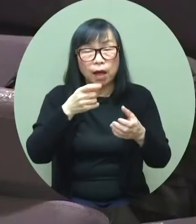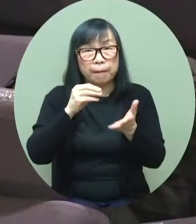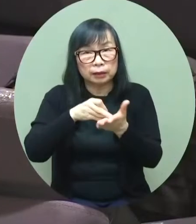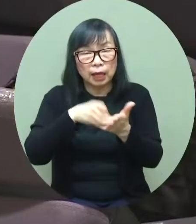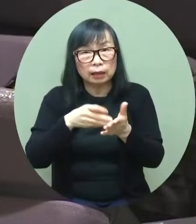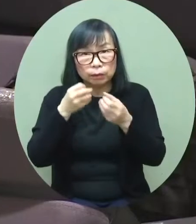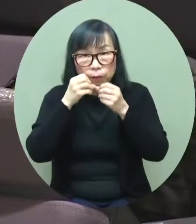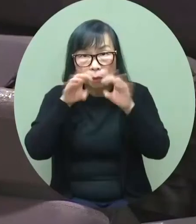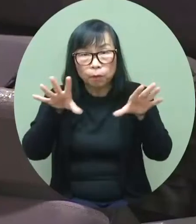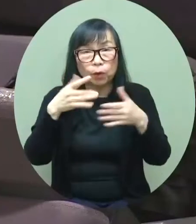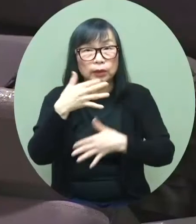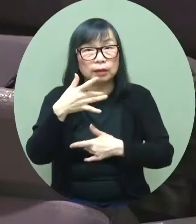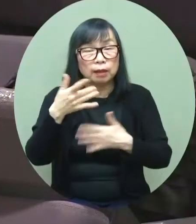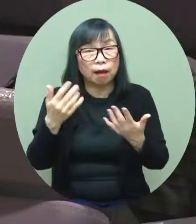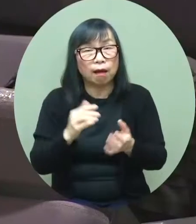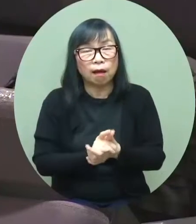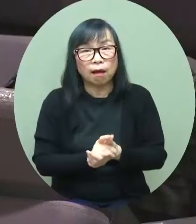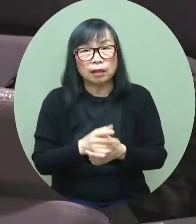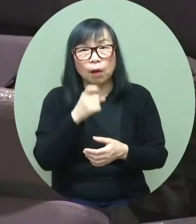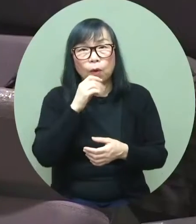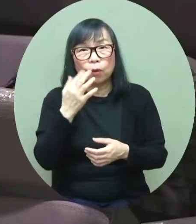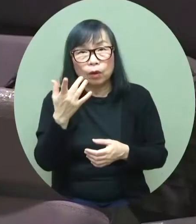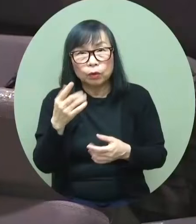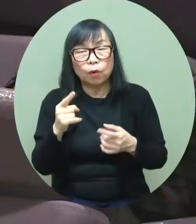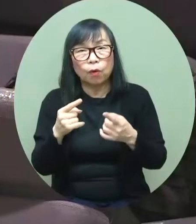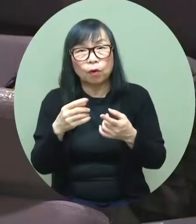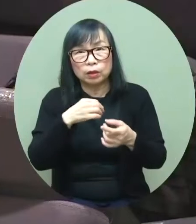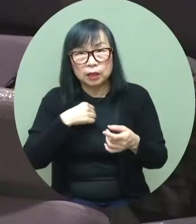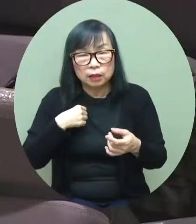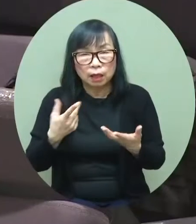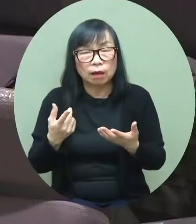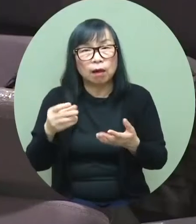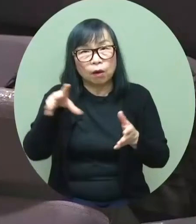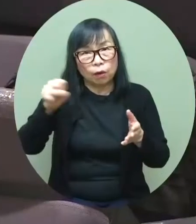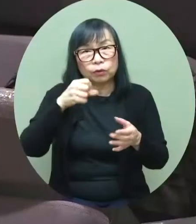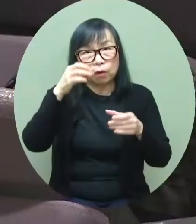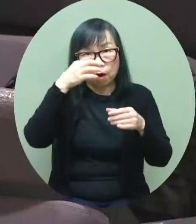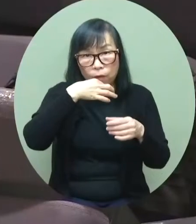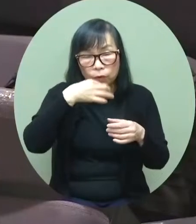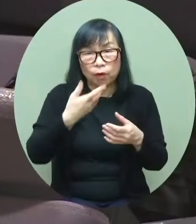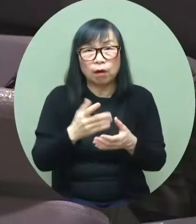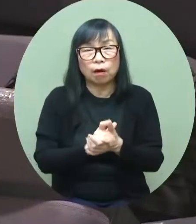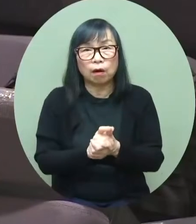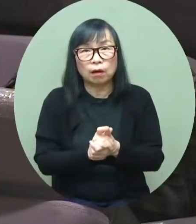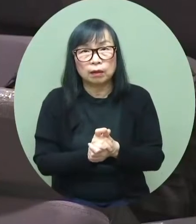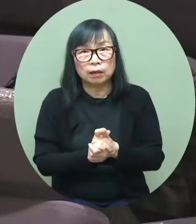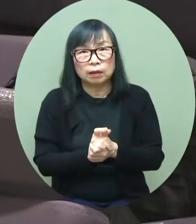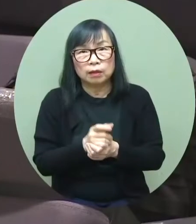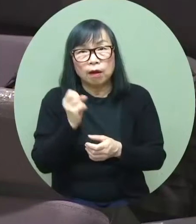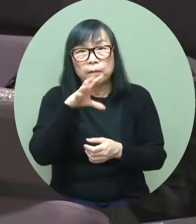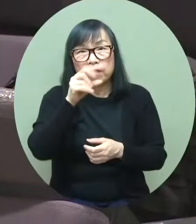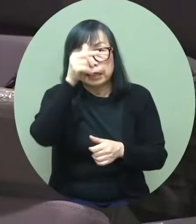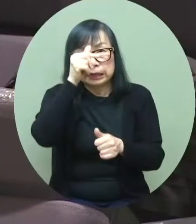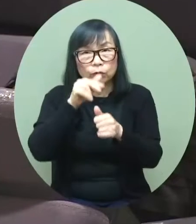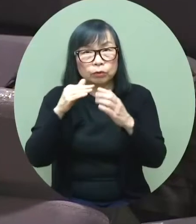埋最新有幾多個私家醫生係攞咗口服藥嘅咧？咁另外即係呢個係CHP 啦，另外都想問翻 HA 即係最新